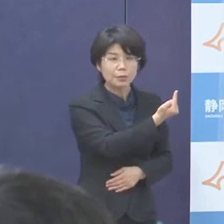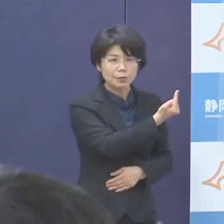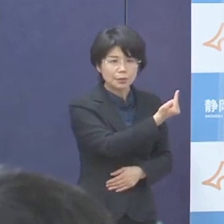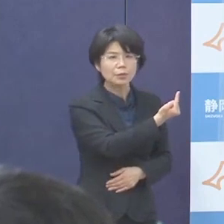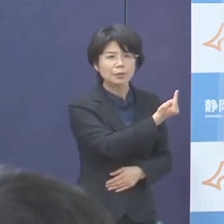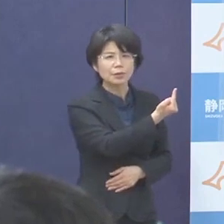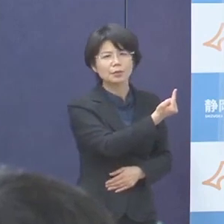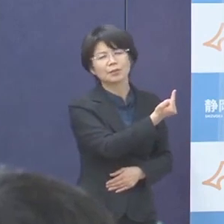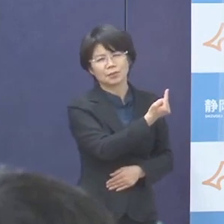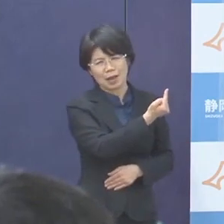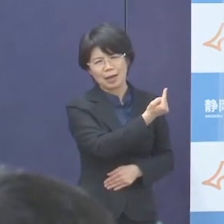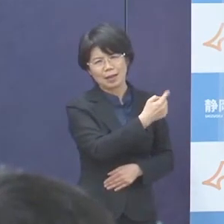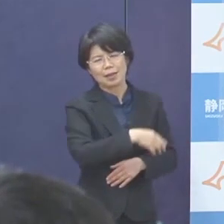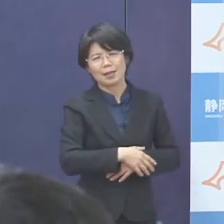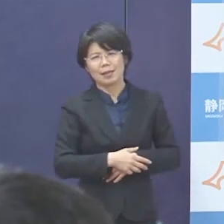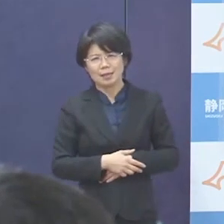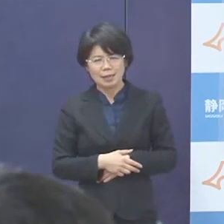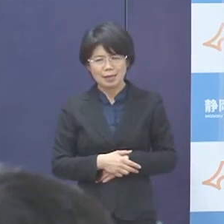におきましても